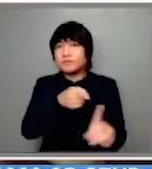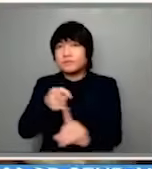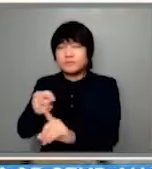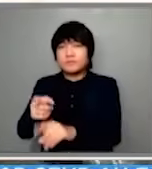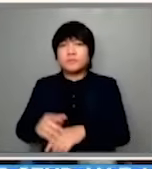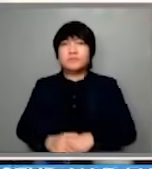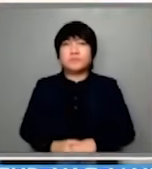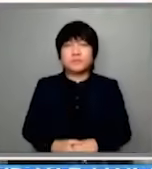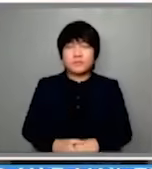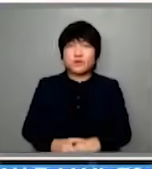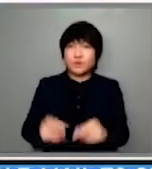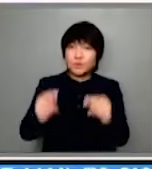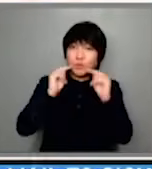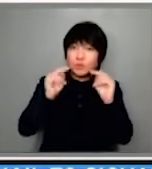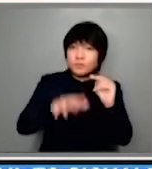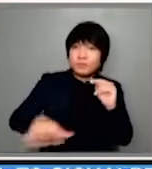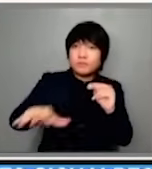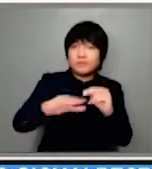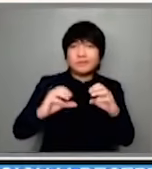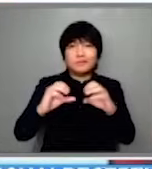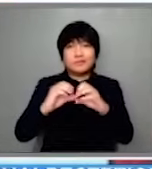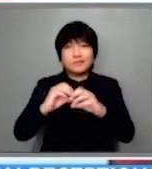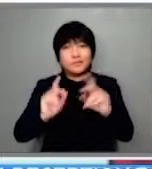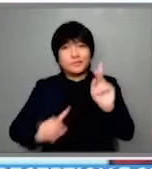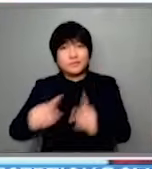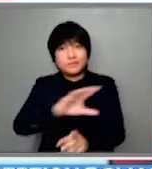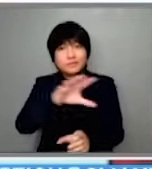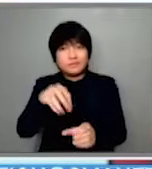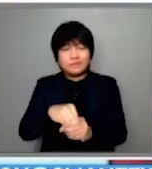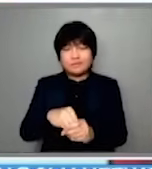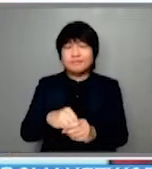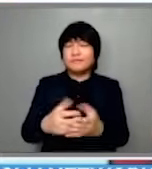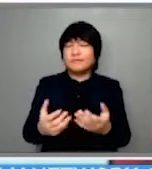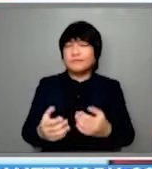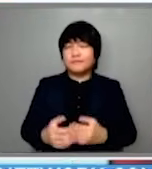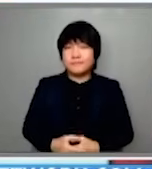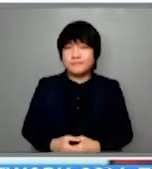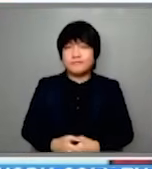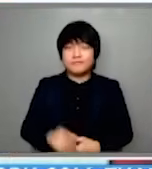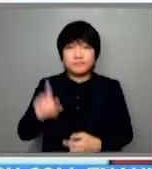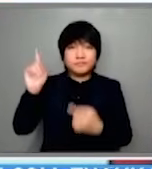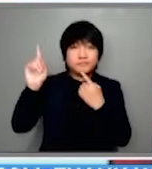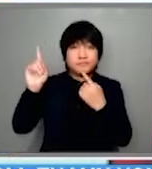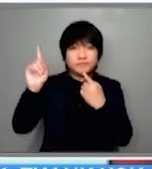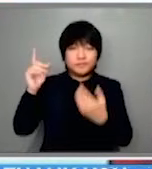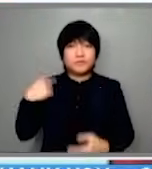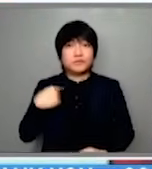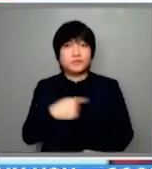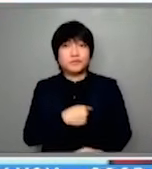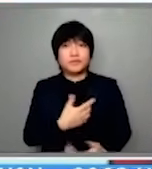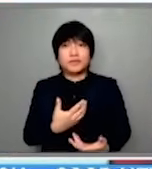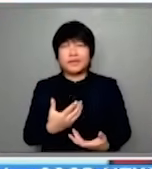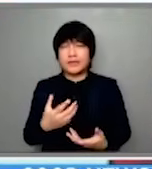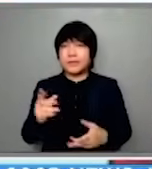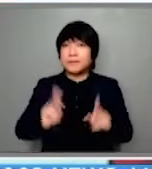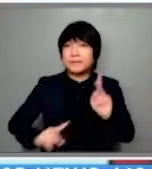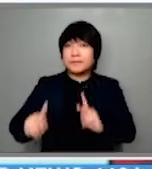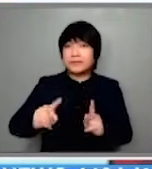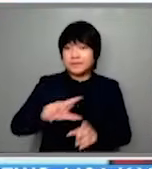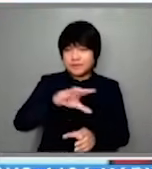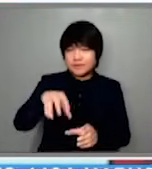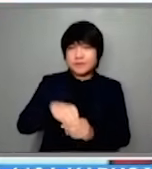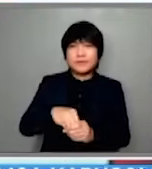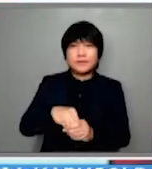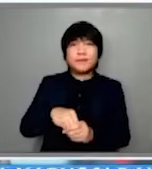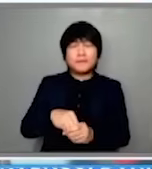mga taong bumubuo ng GMA. I have always said that our people are our best